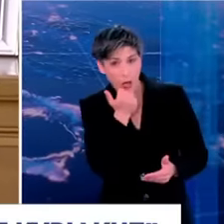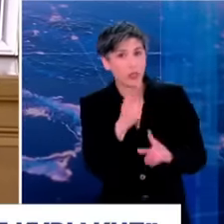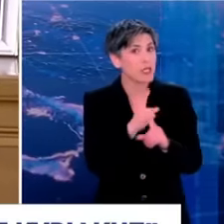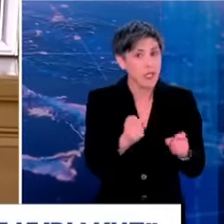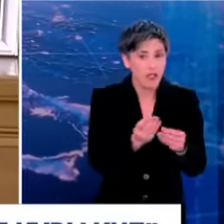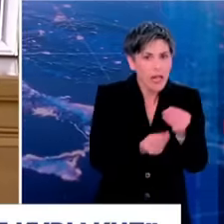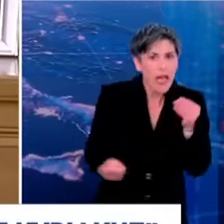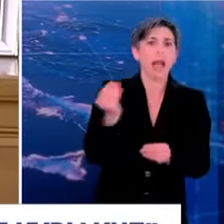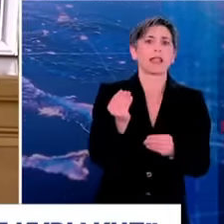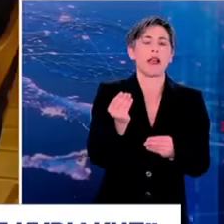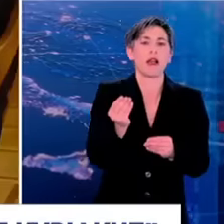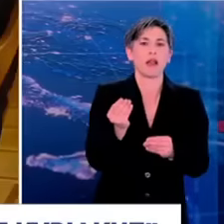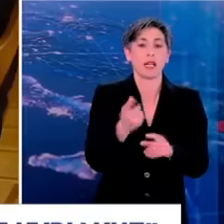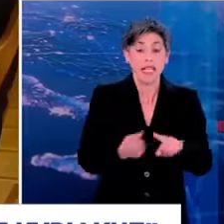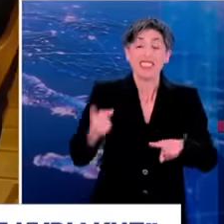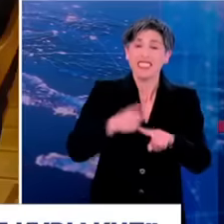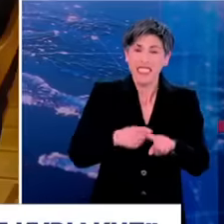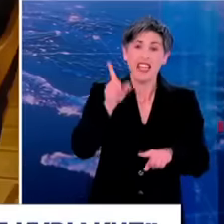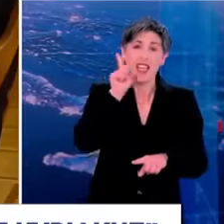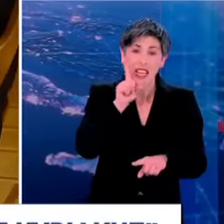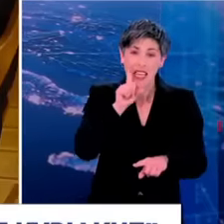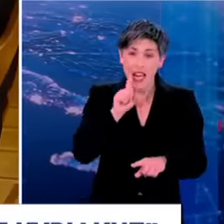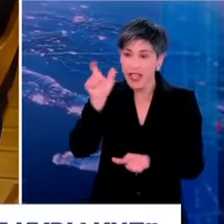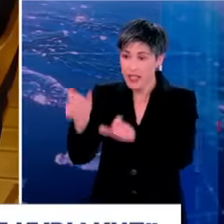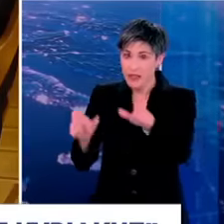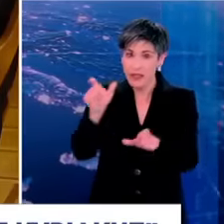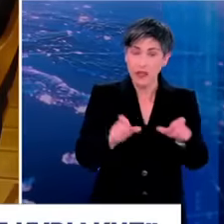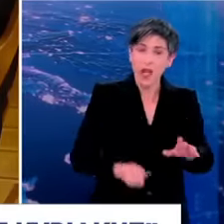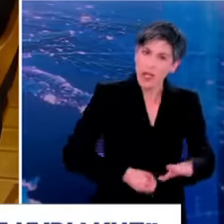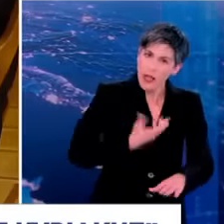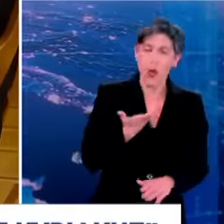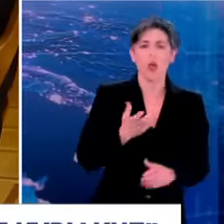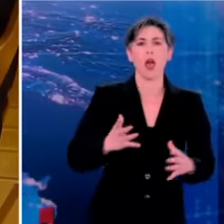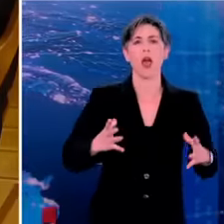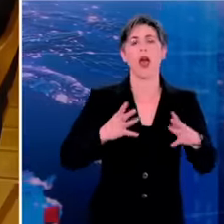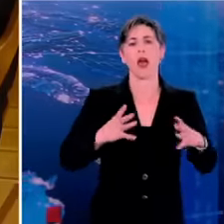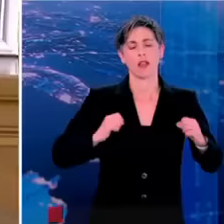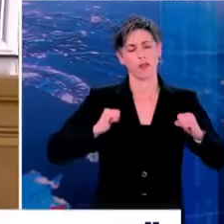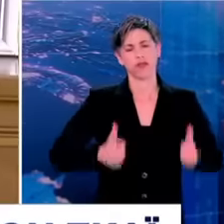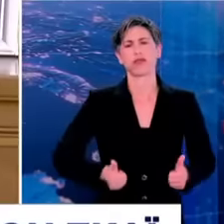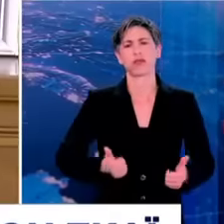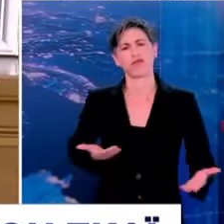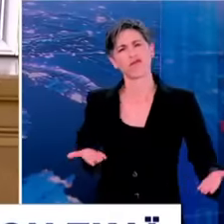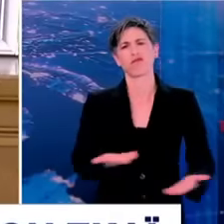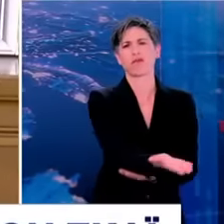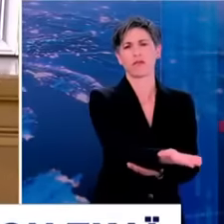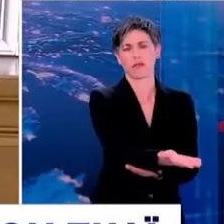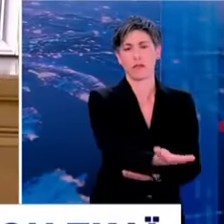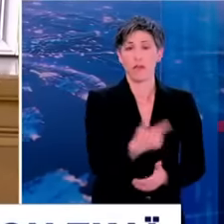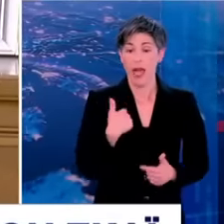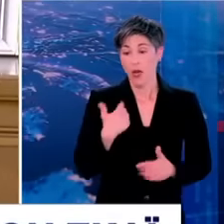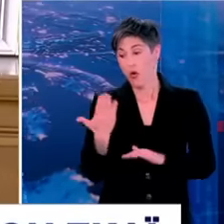γυναίκες να μπορούν πια να αισθάνονται άνετα να καταγγέλουν αυτά τα περιστατικά. Και επειδή κοίταξα τα στοιχεία του